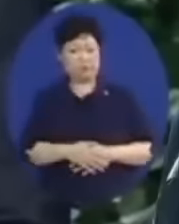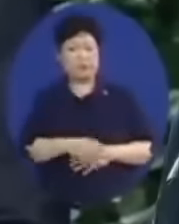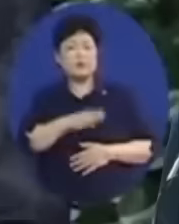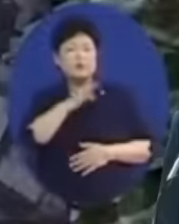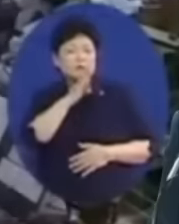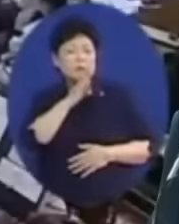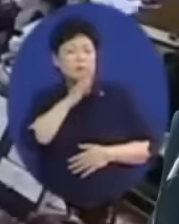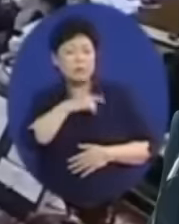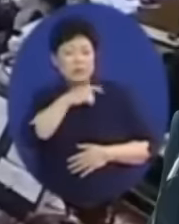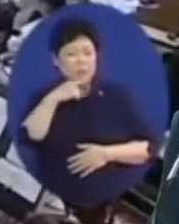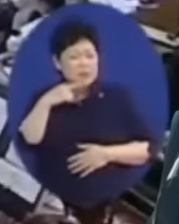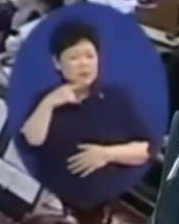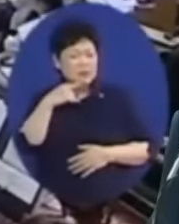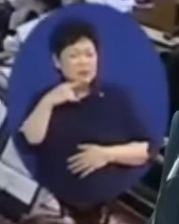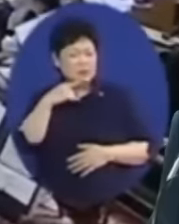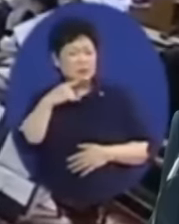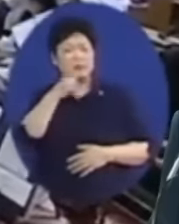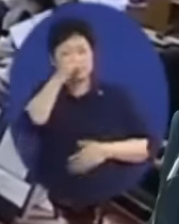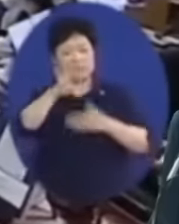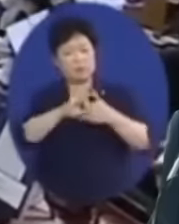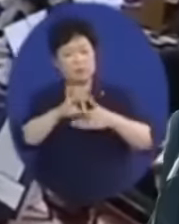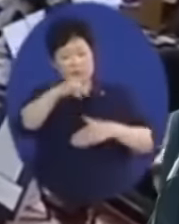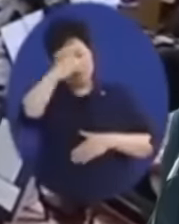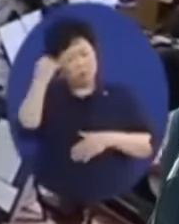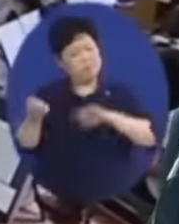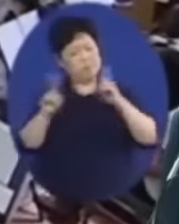본연히 피만 있으면 살겠는데